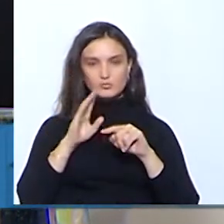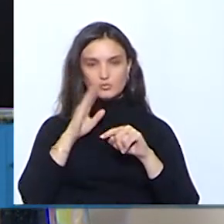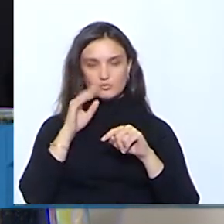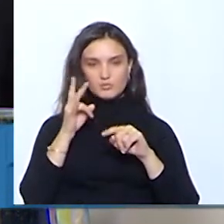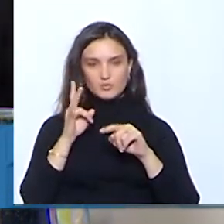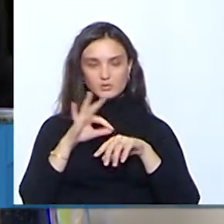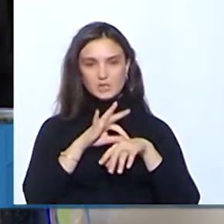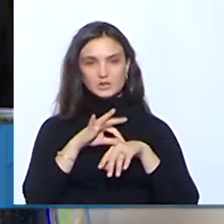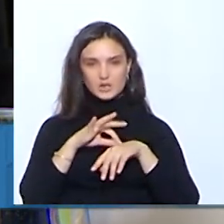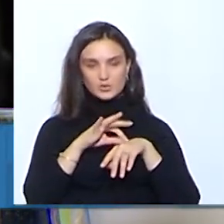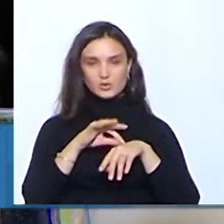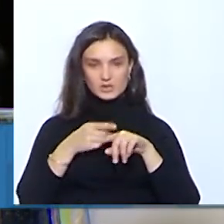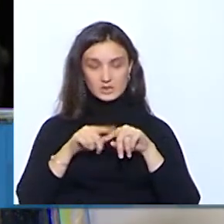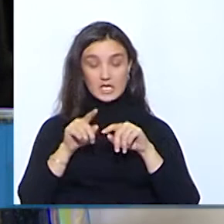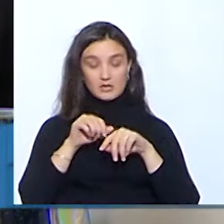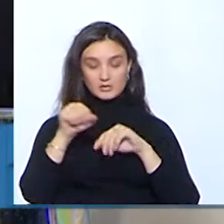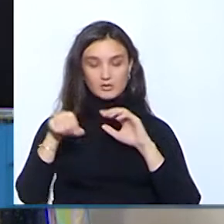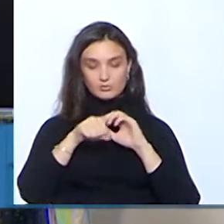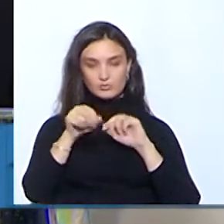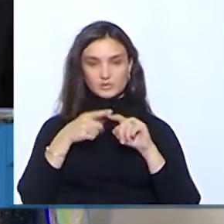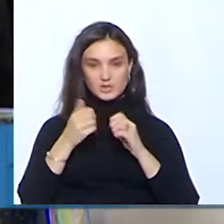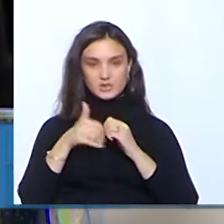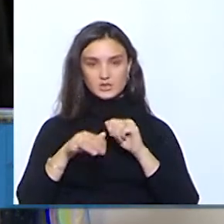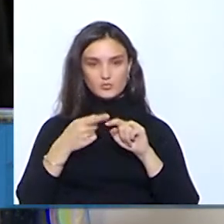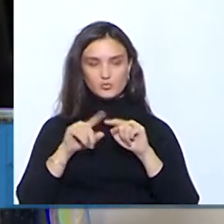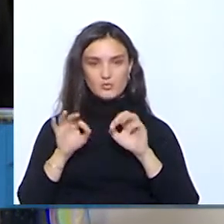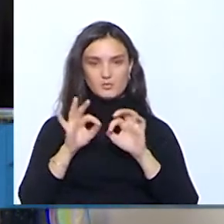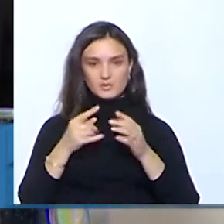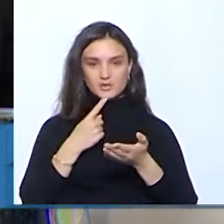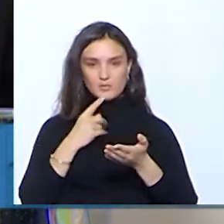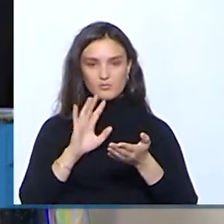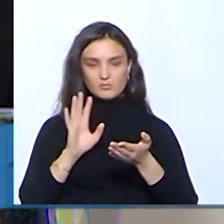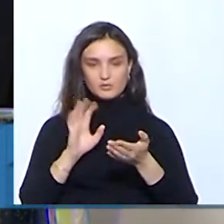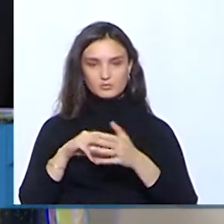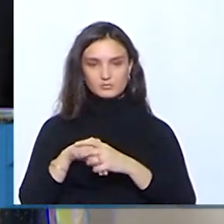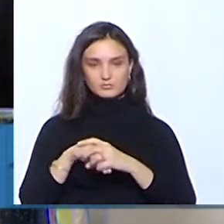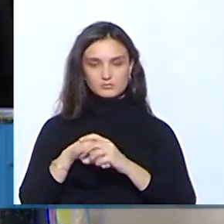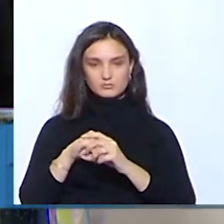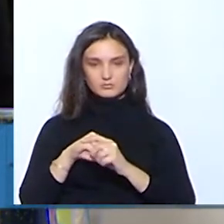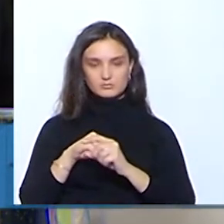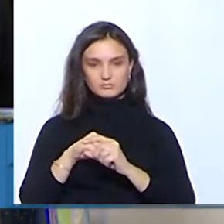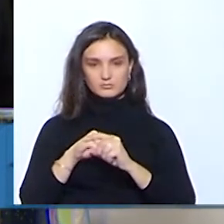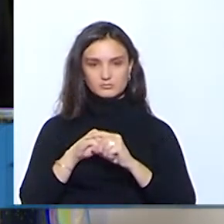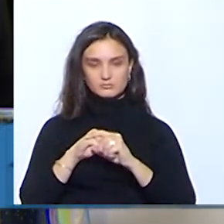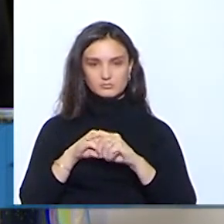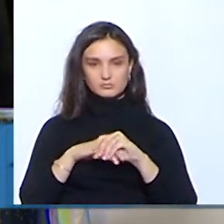უნდა ატაროს შემდგომ ასეთ ცენტრებში, რომ არაფერი არ გამოეპაროს, რომ ნახოს, რომ როგორ ვითარდება მისი ახალშობილი.